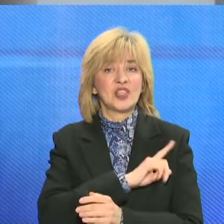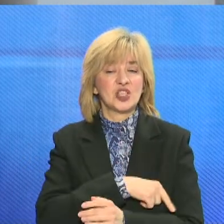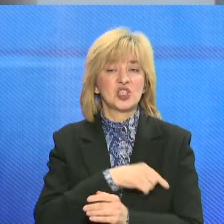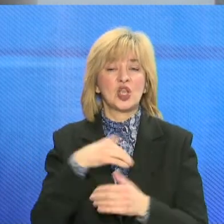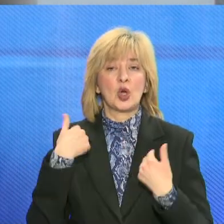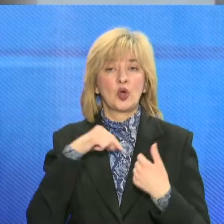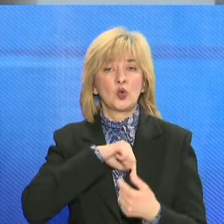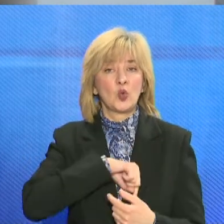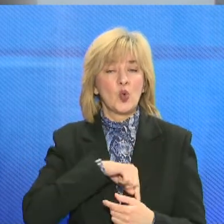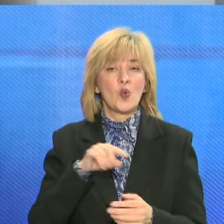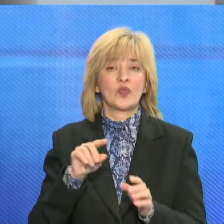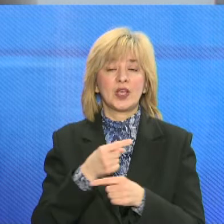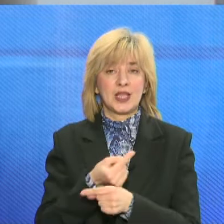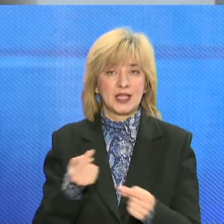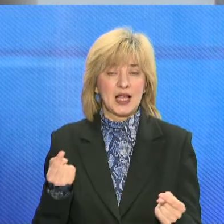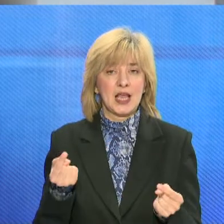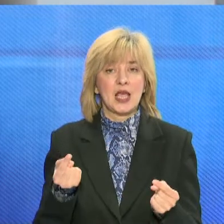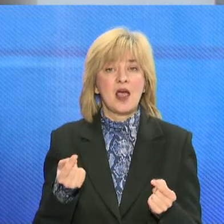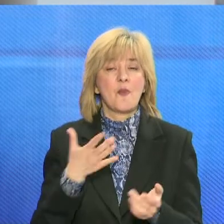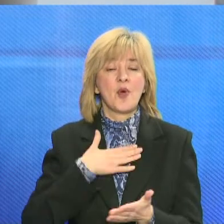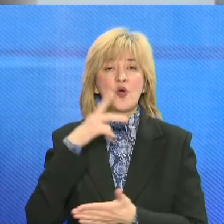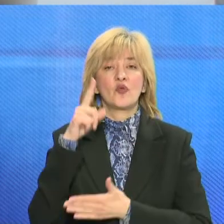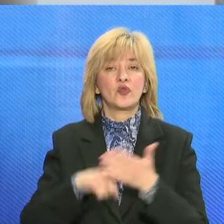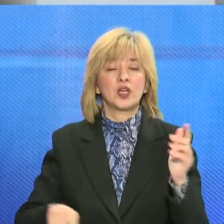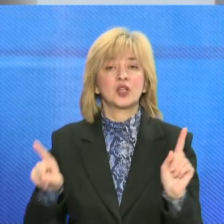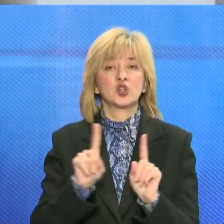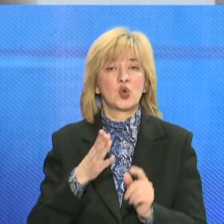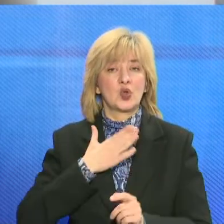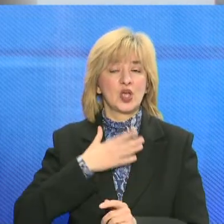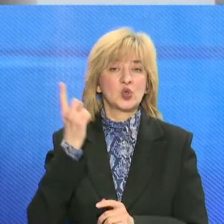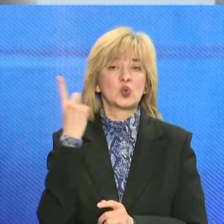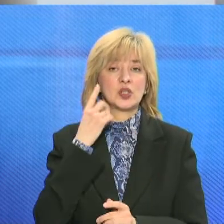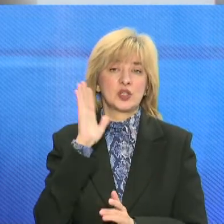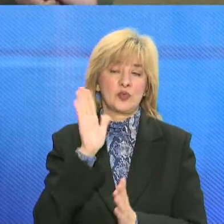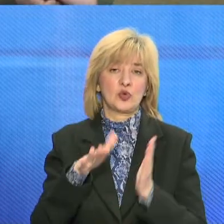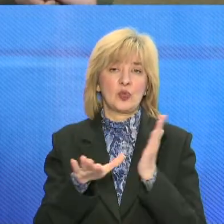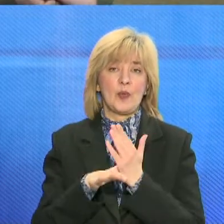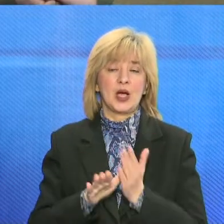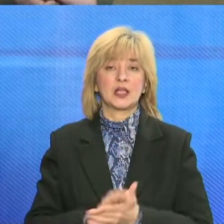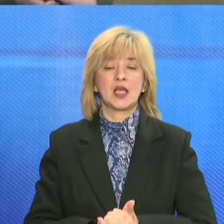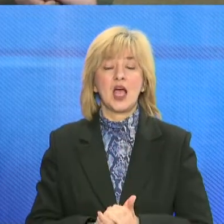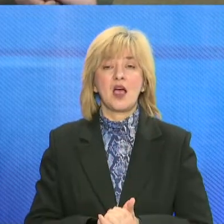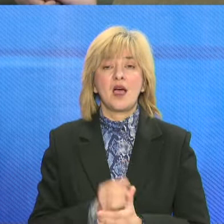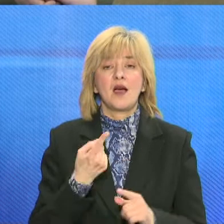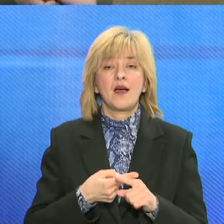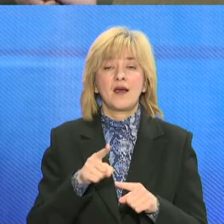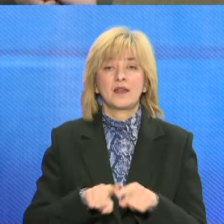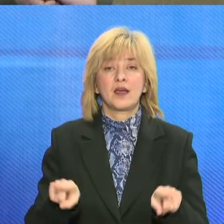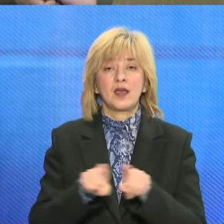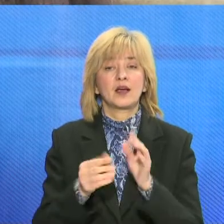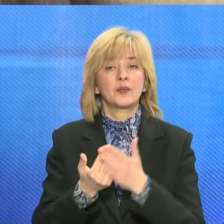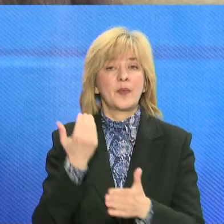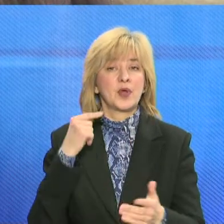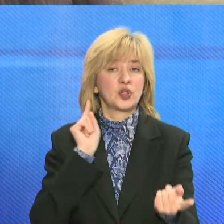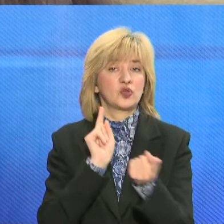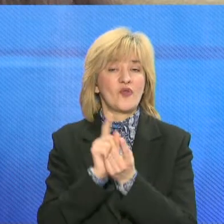что все-таки нас услышат. І нам будуть допомагати. Дарэчы, гэта як і папярэднія сустрэчы